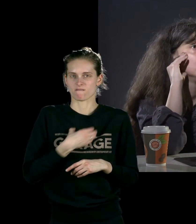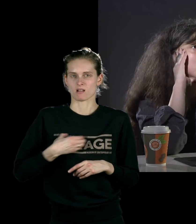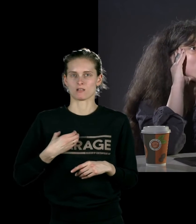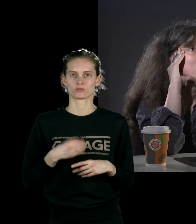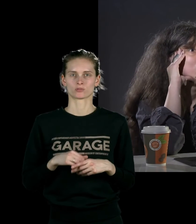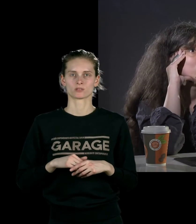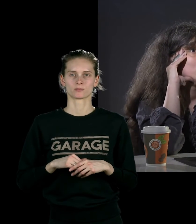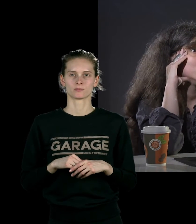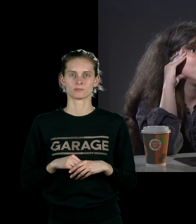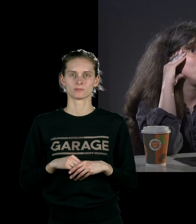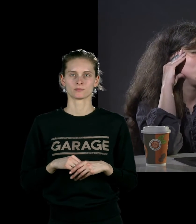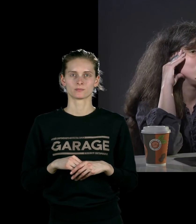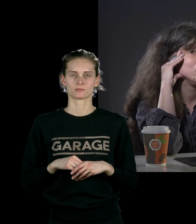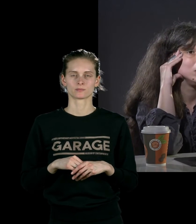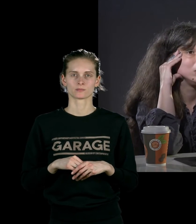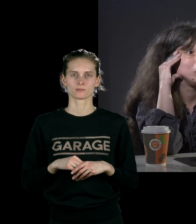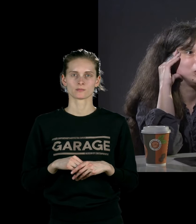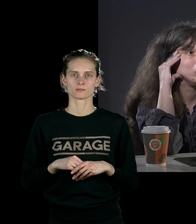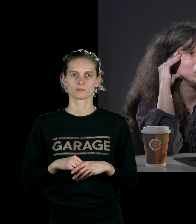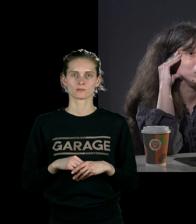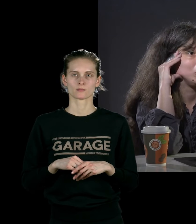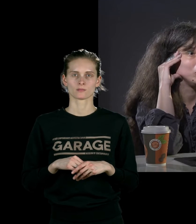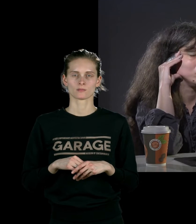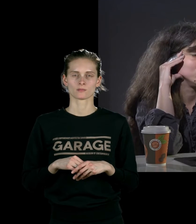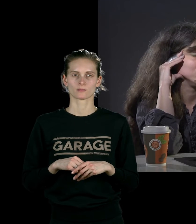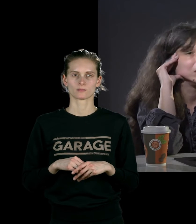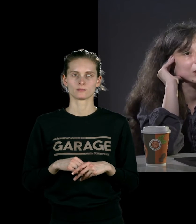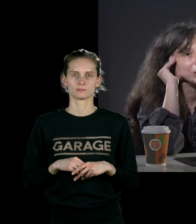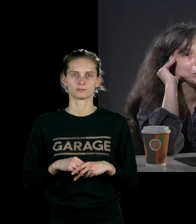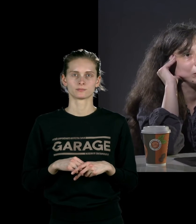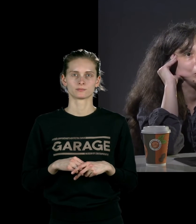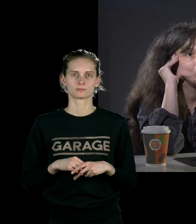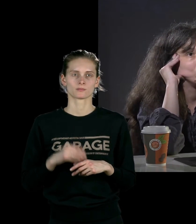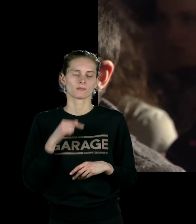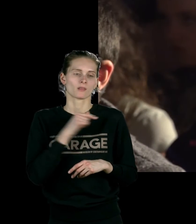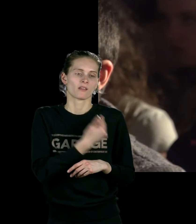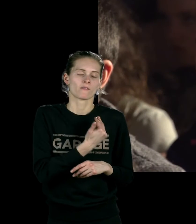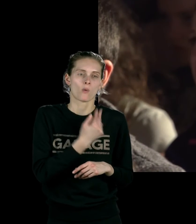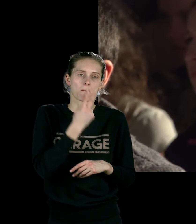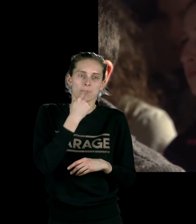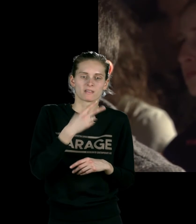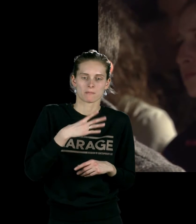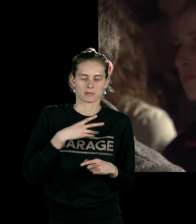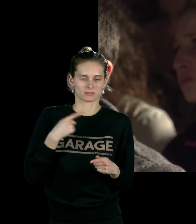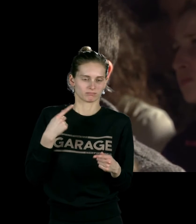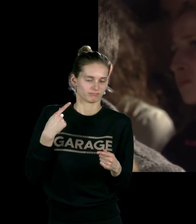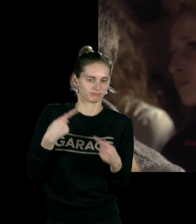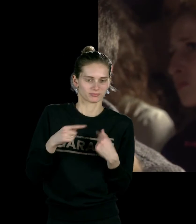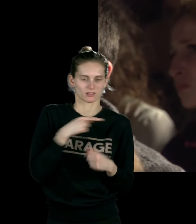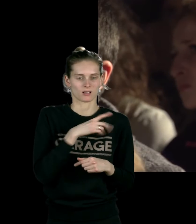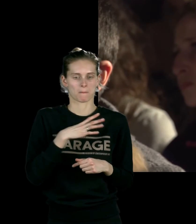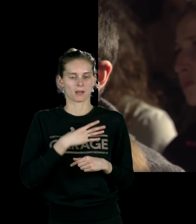касается его сексуальности, и в том, что касается вообще его достаточно асоциальных привычек. Он был алкоголиком, он